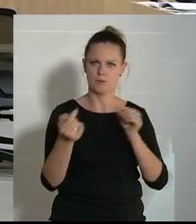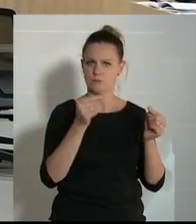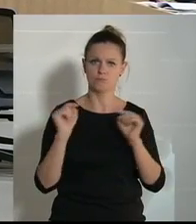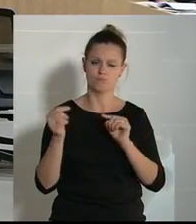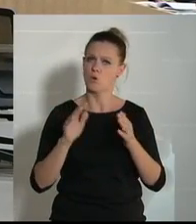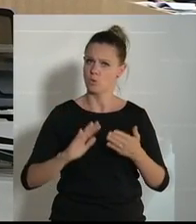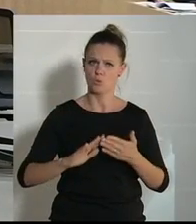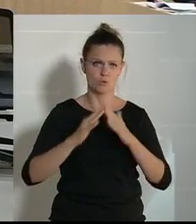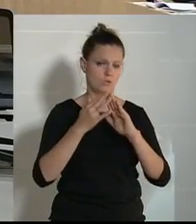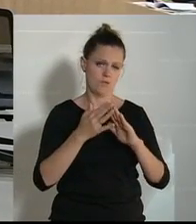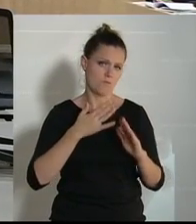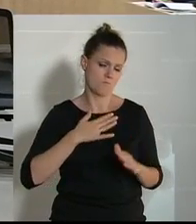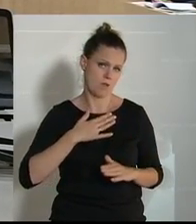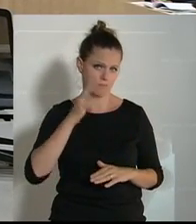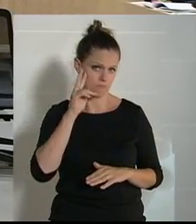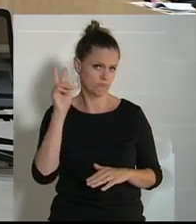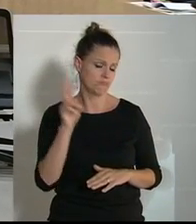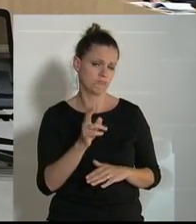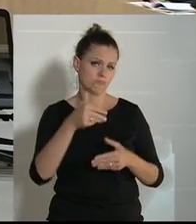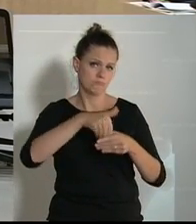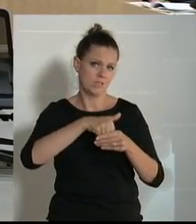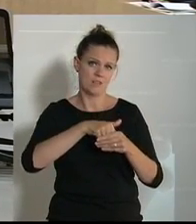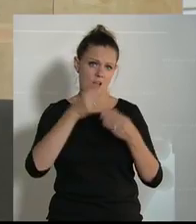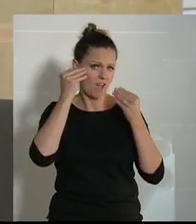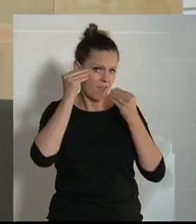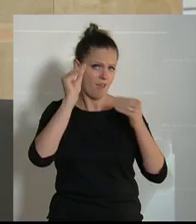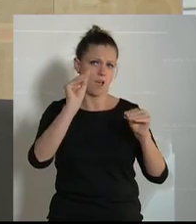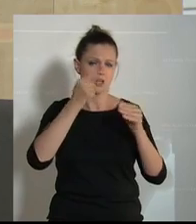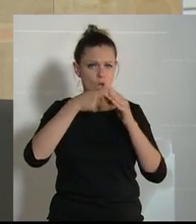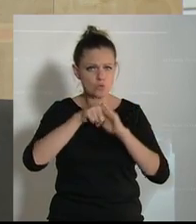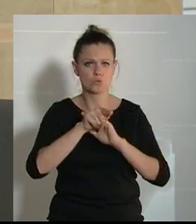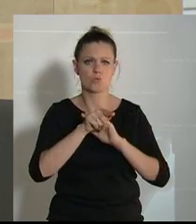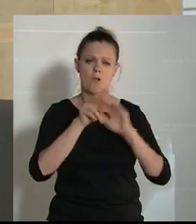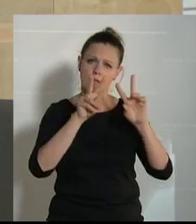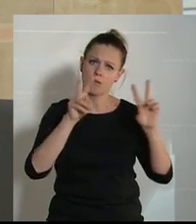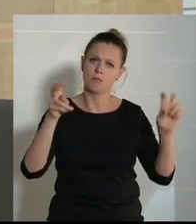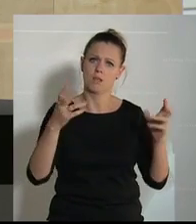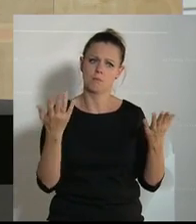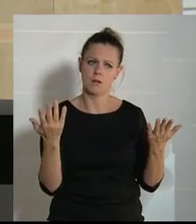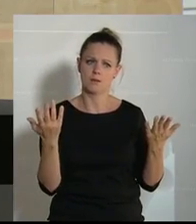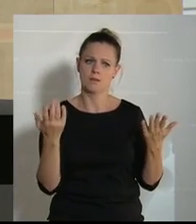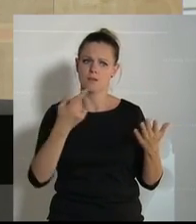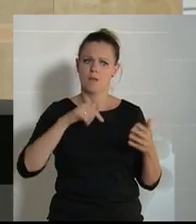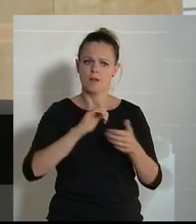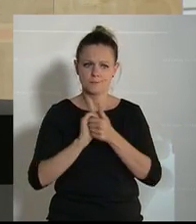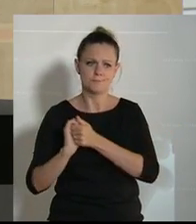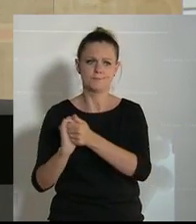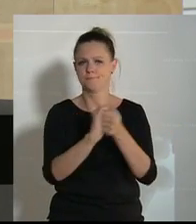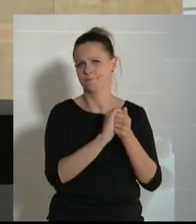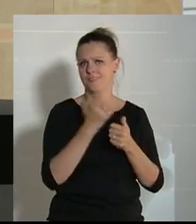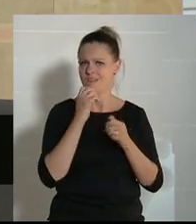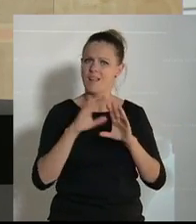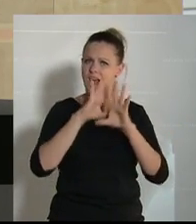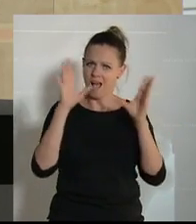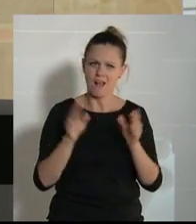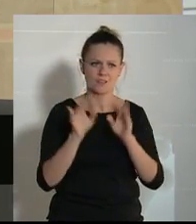enden. Die ist aus meiner Sicht geprägt gewesen von einem ehrlichen Zugang dazu, dass wir alle miteinander alles versuchen